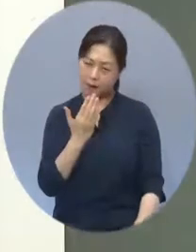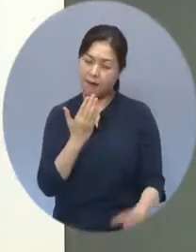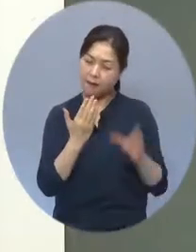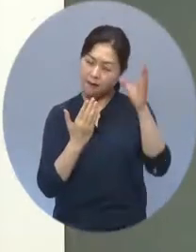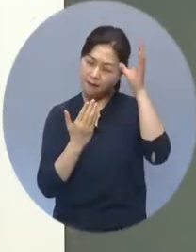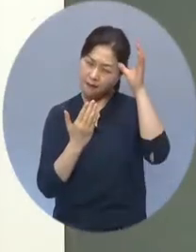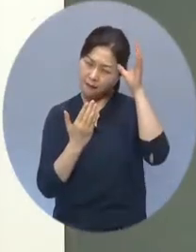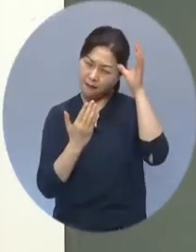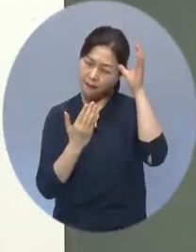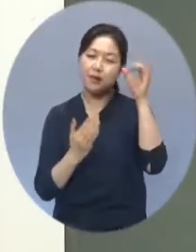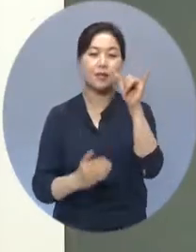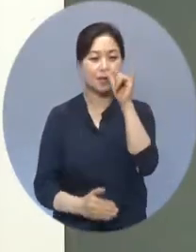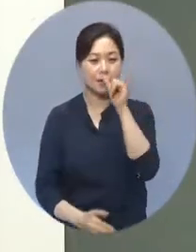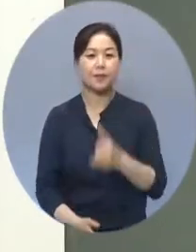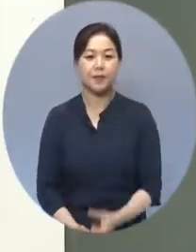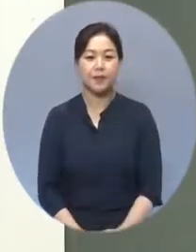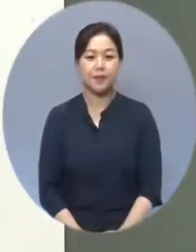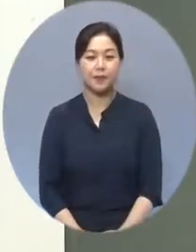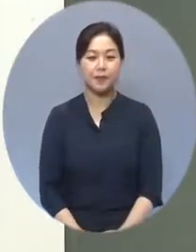기대도 가져봅니다.